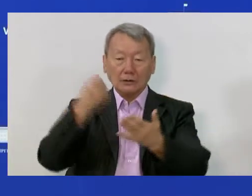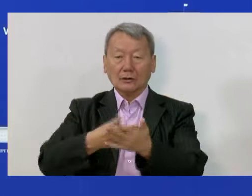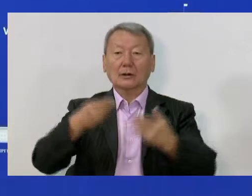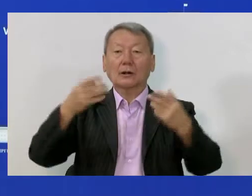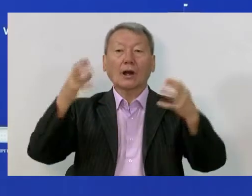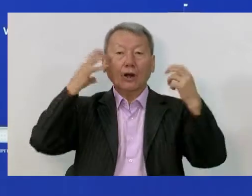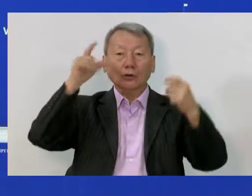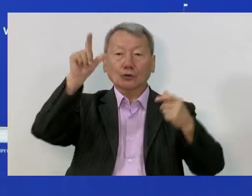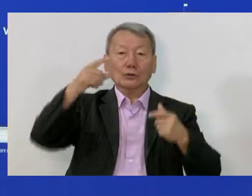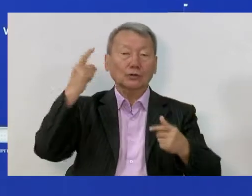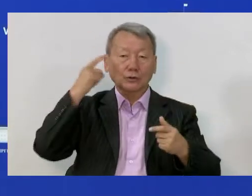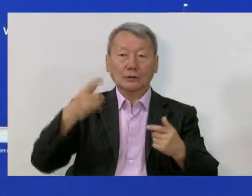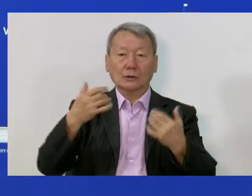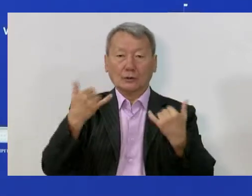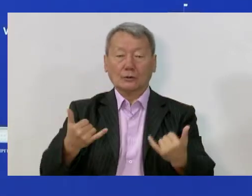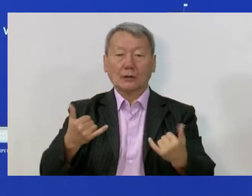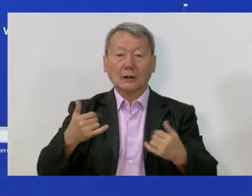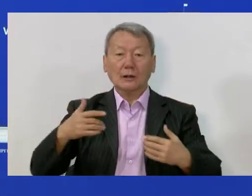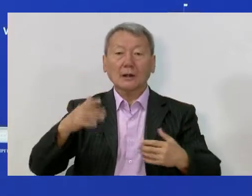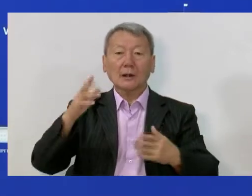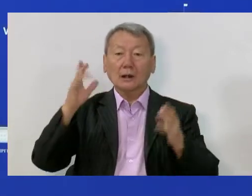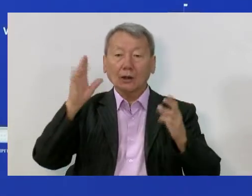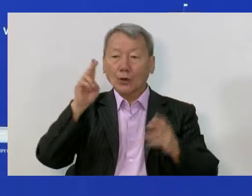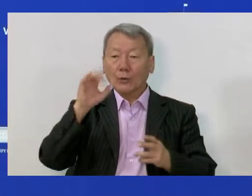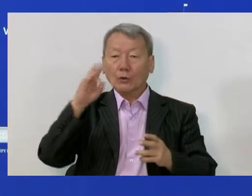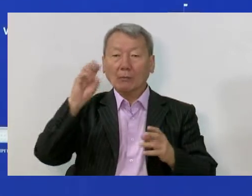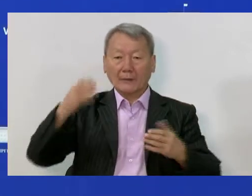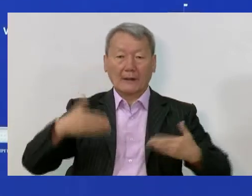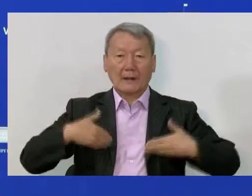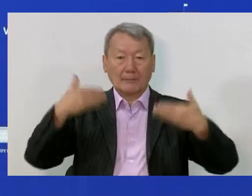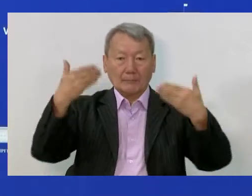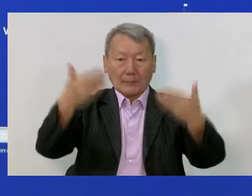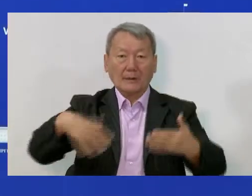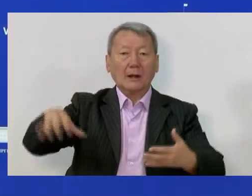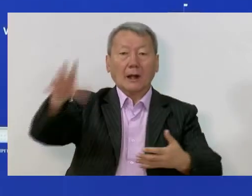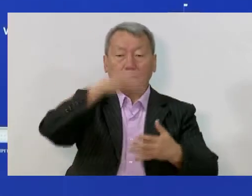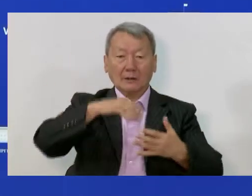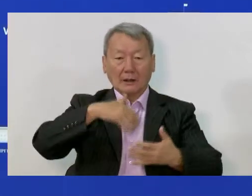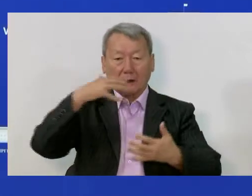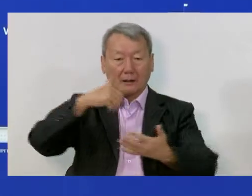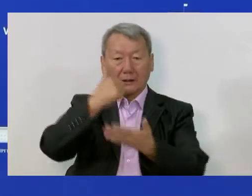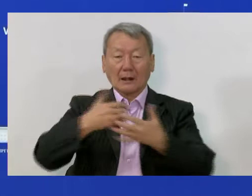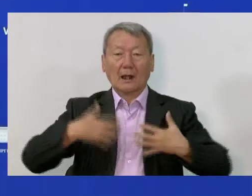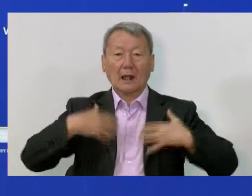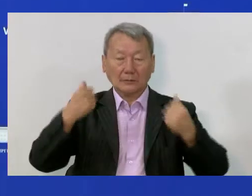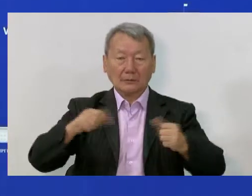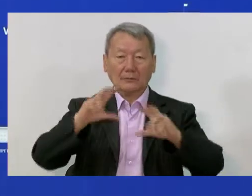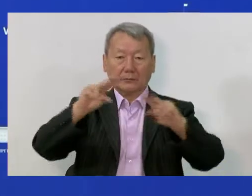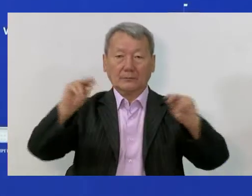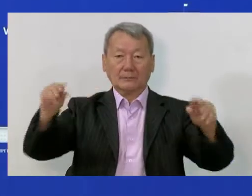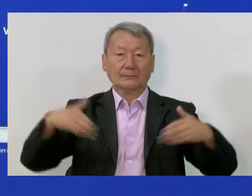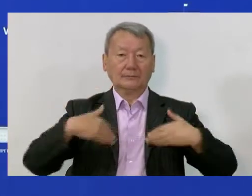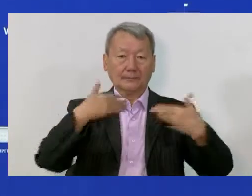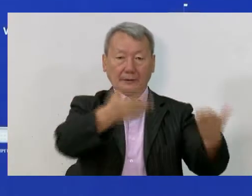дөйлі